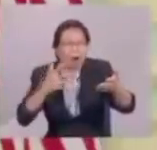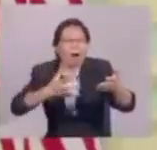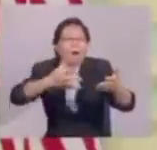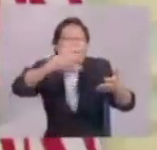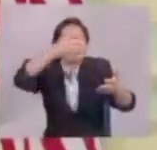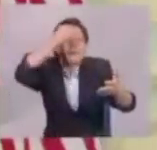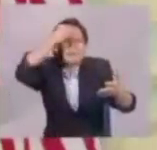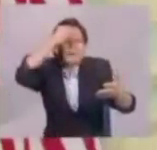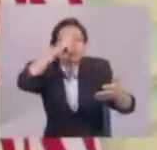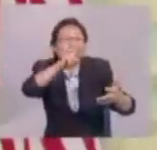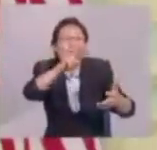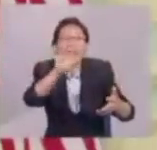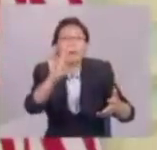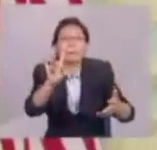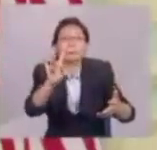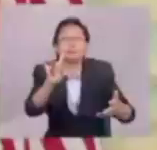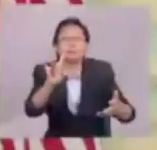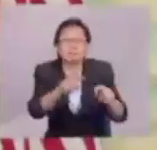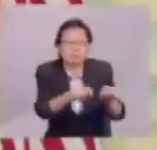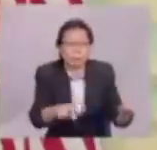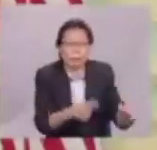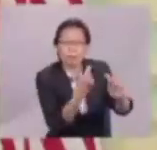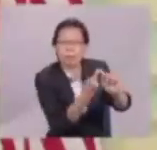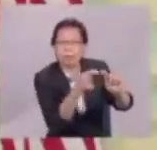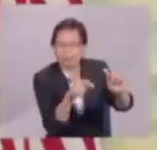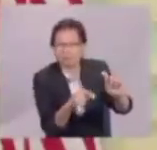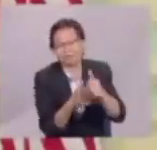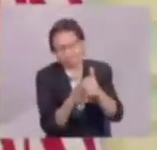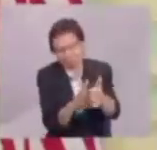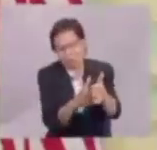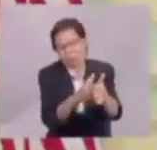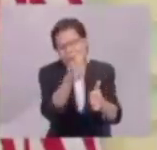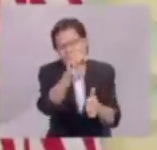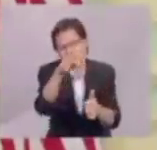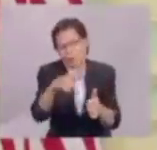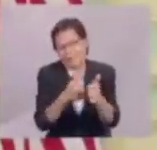mendapati 28 tapak binaan mematuhi SOP,